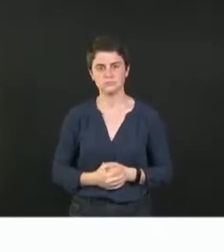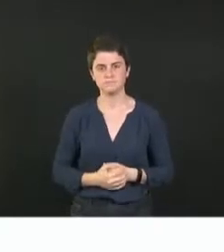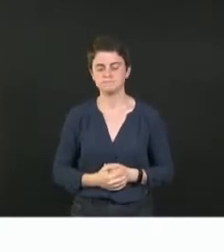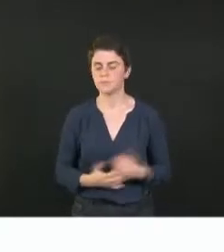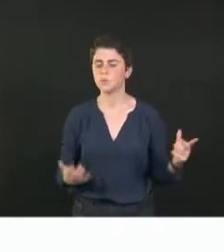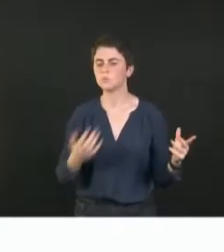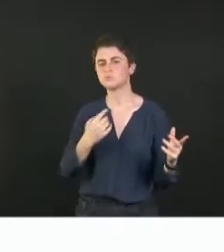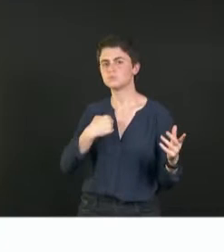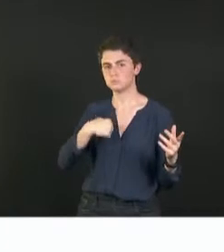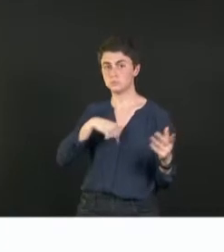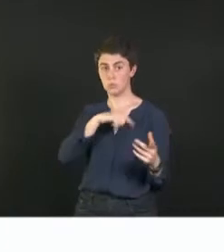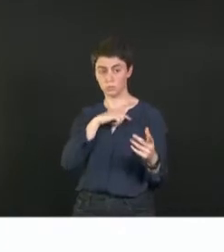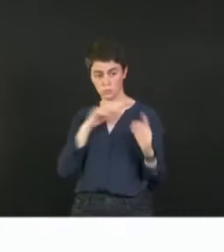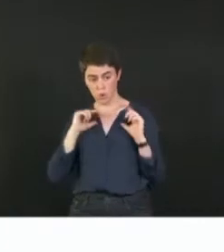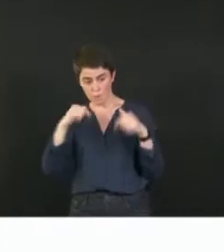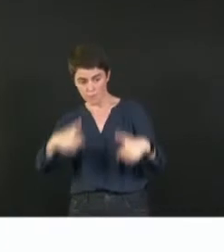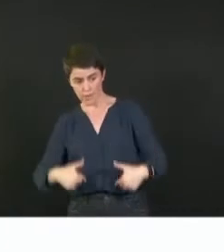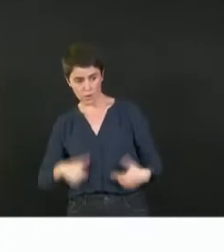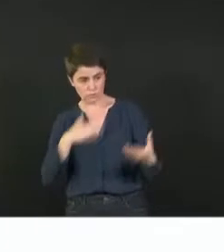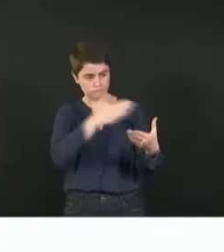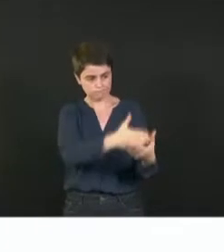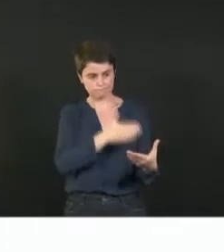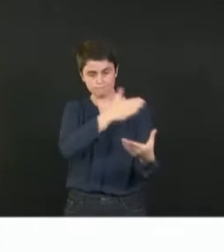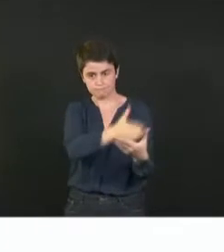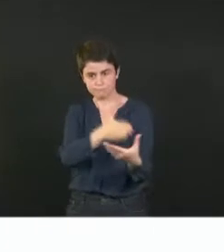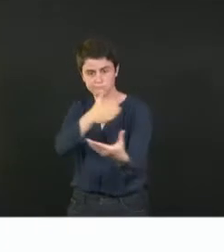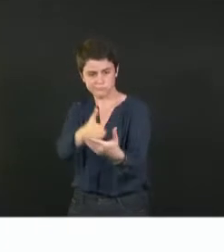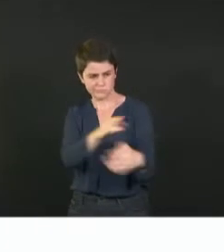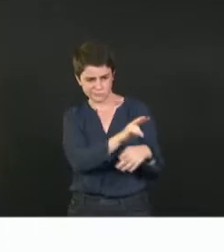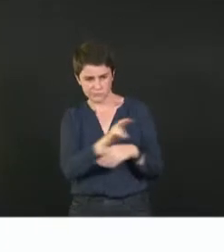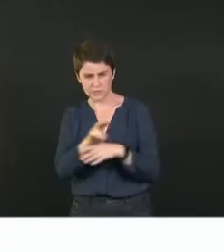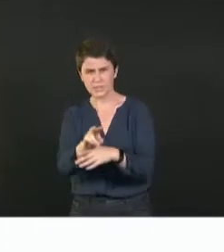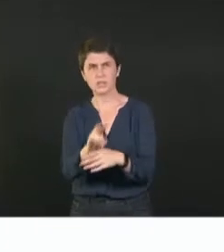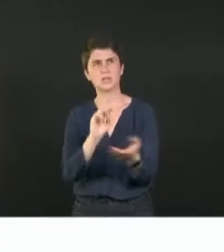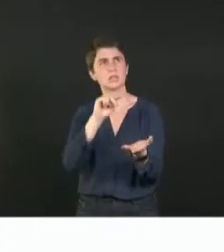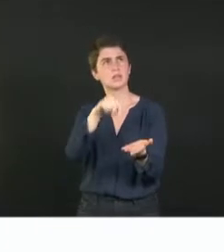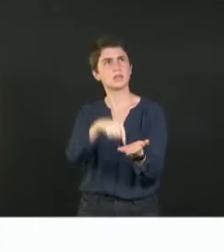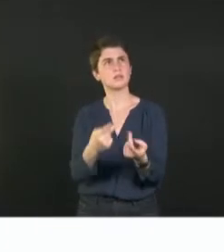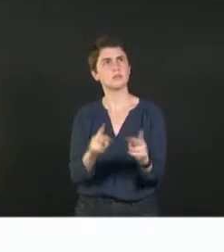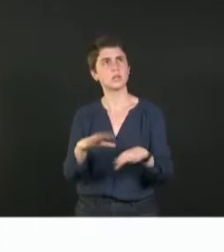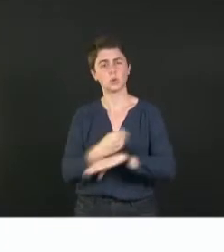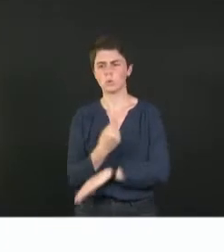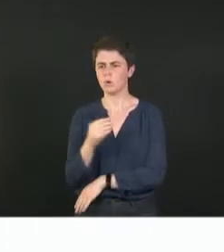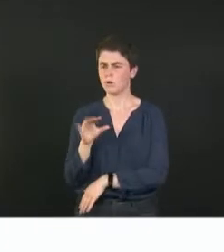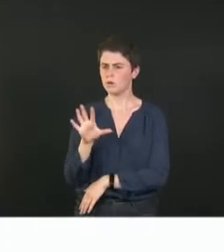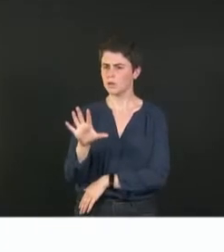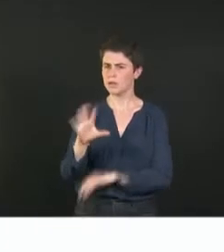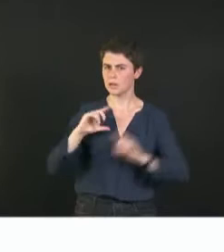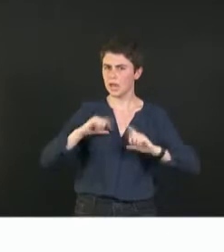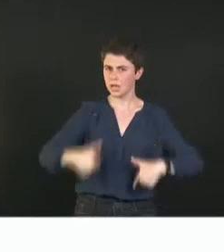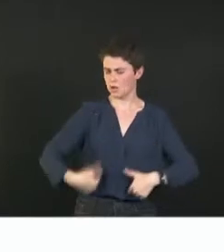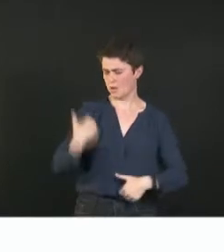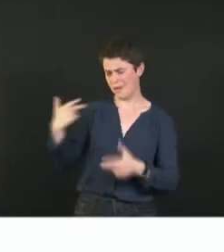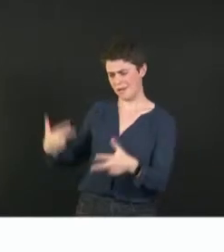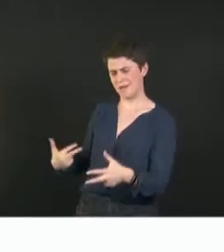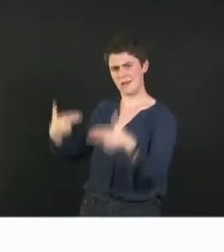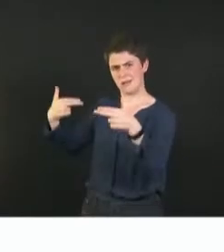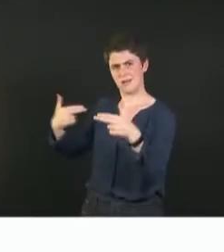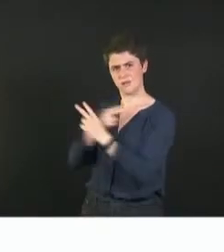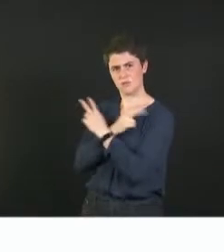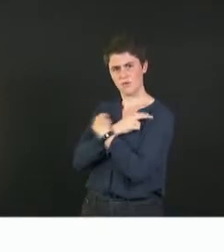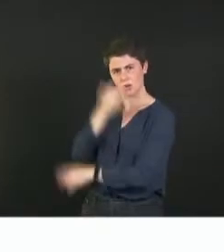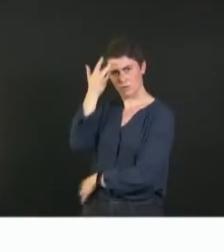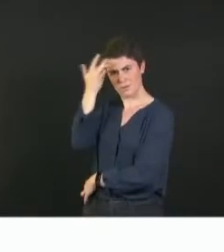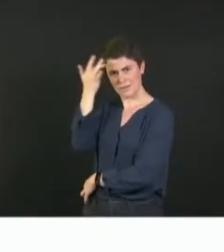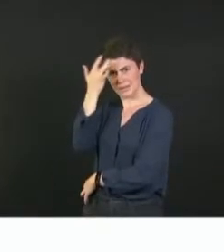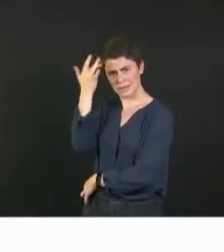constate, on fait les visites des cours d'école, on a fait 5 cours d'école sur la ville de Rouen là, pendant les grandes vacances. On